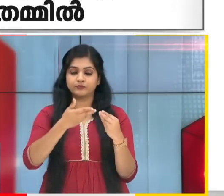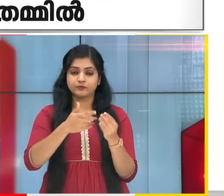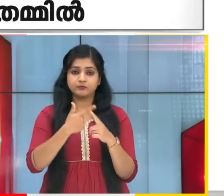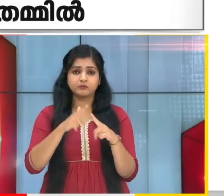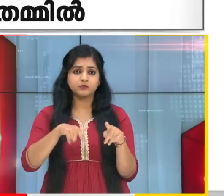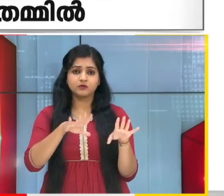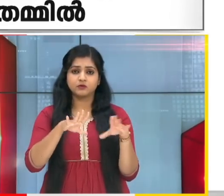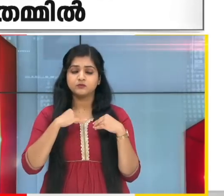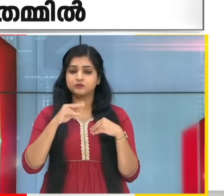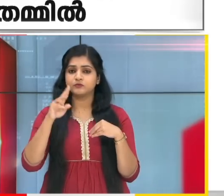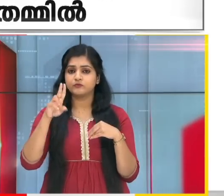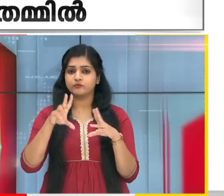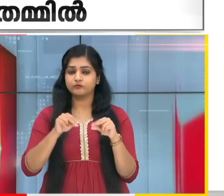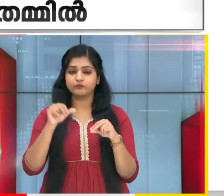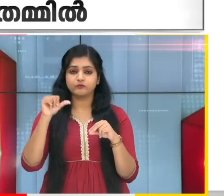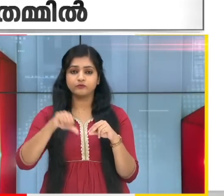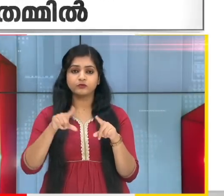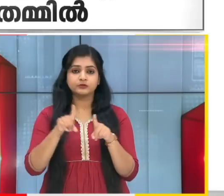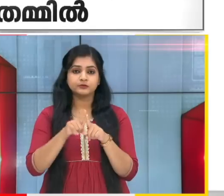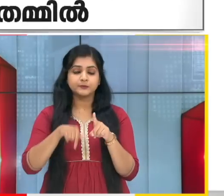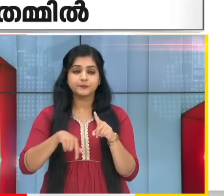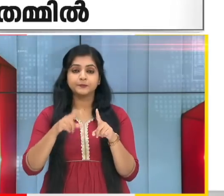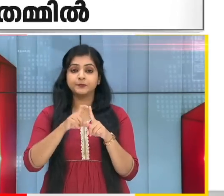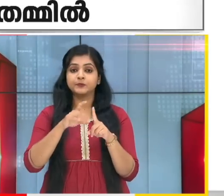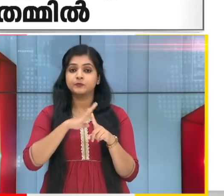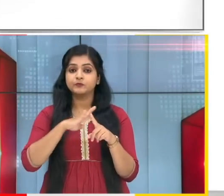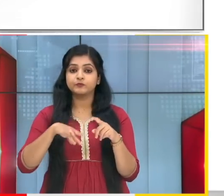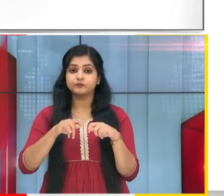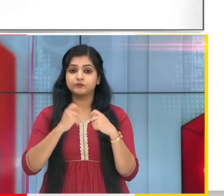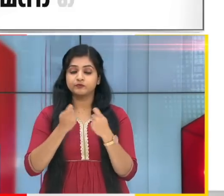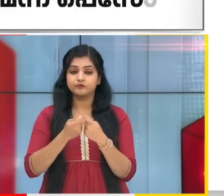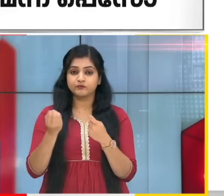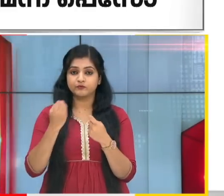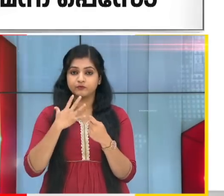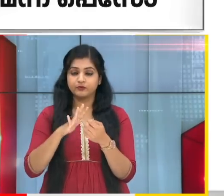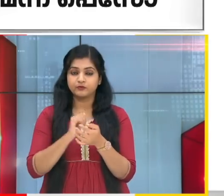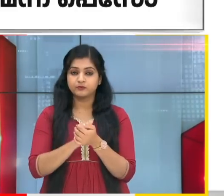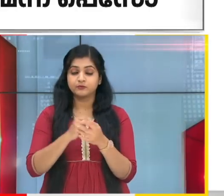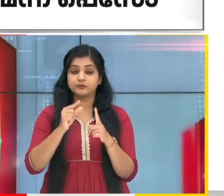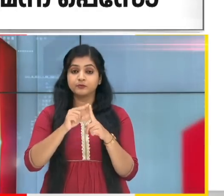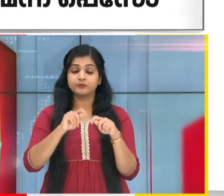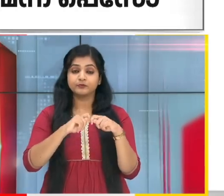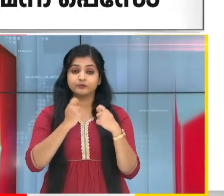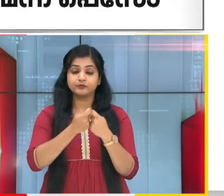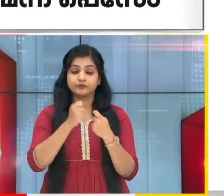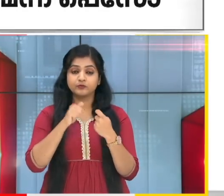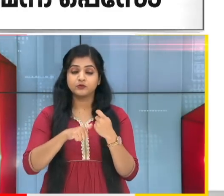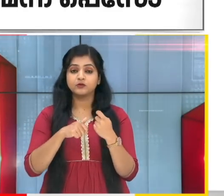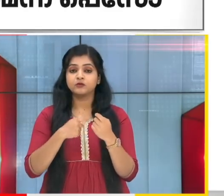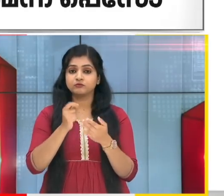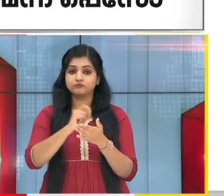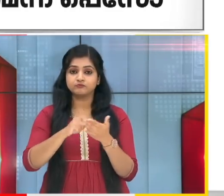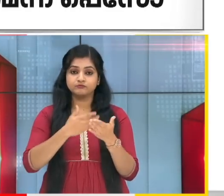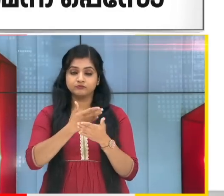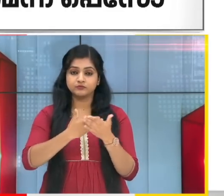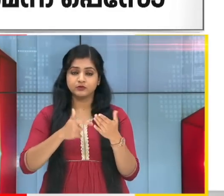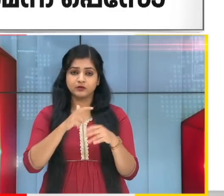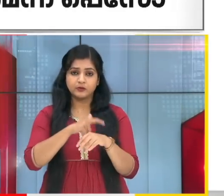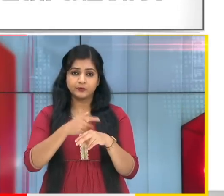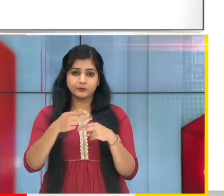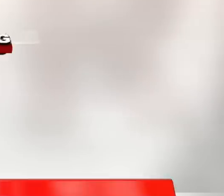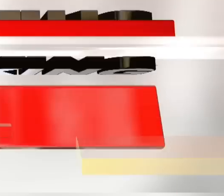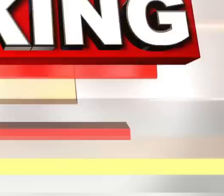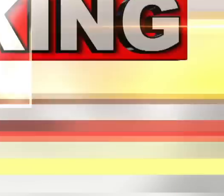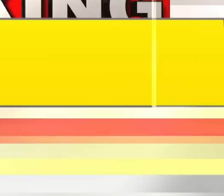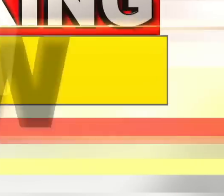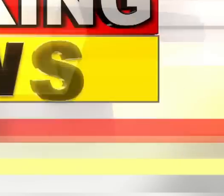അംഗീകരിക്കാൻ കഴിയില്ല എന്നുള്ള തരത്തിലുള്ള നിലപാടാണ് ദേവസ്വങ്ങൾ പങ്കുവച്ചത്. ഇതുമായി ബന്ധപ്പെട്ട് പാറമേക്കാവ് ദേവസ്വം രേഖാമൂലം അല്പസമയം മുമ്പ് തന്നെ